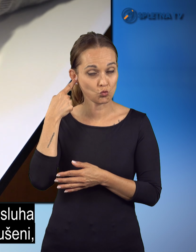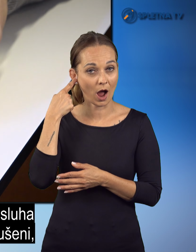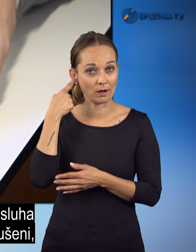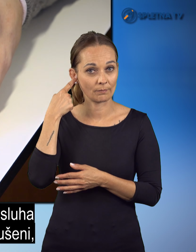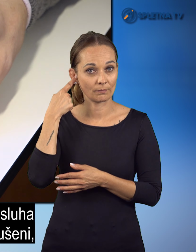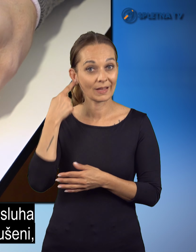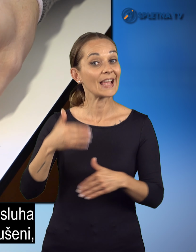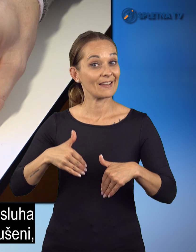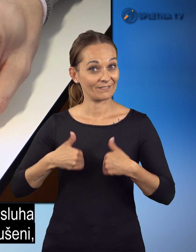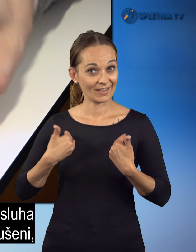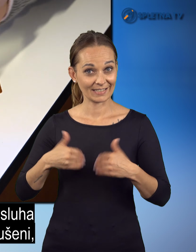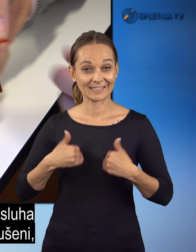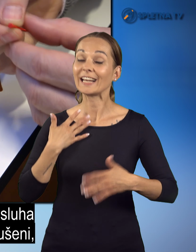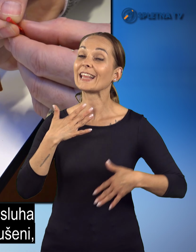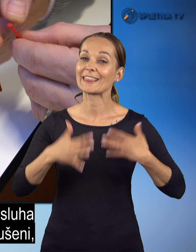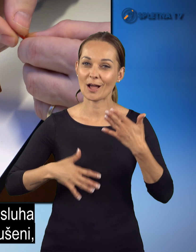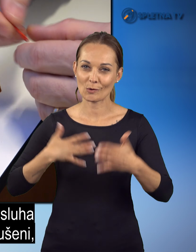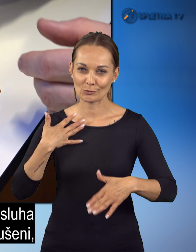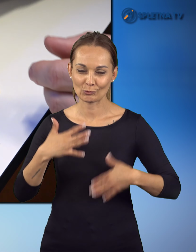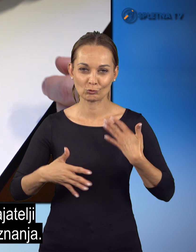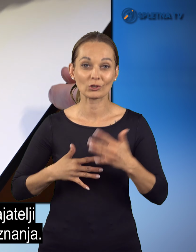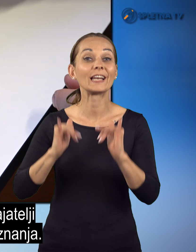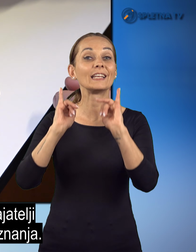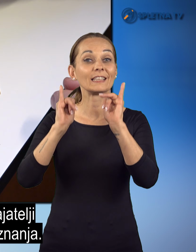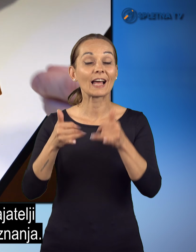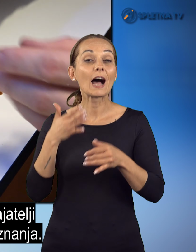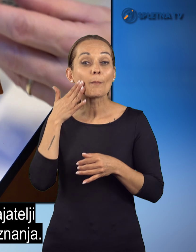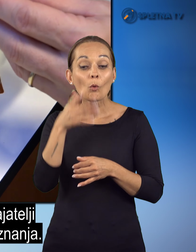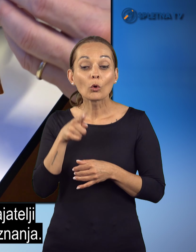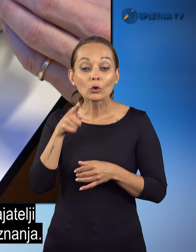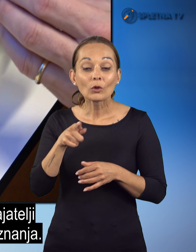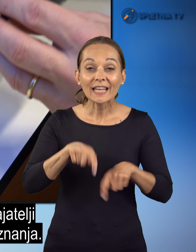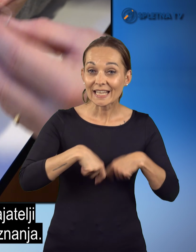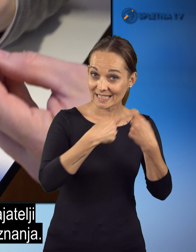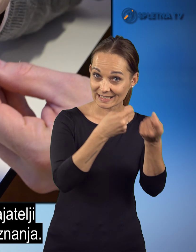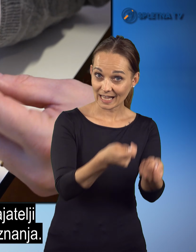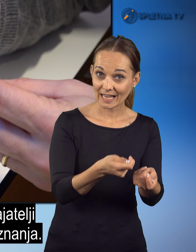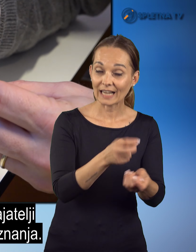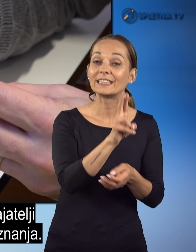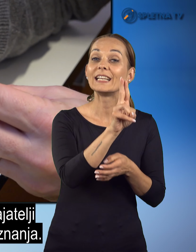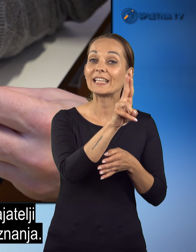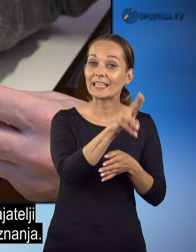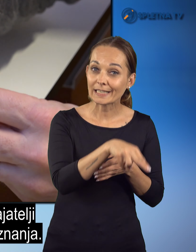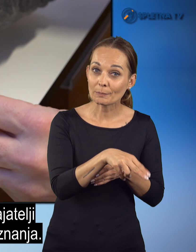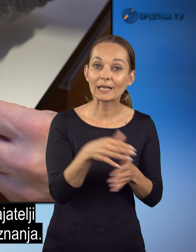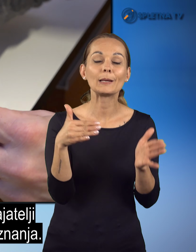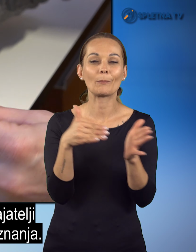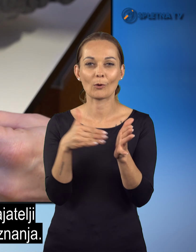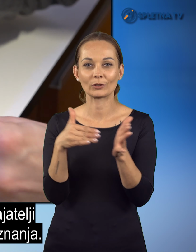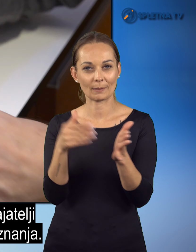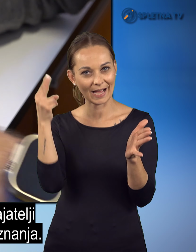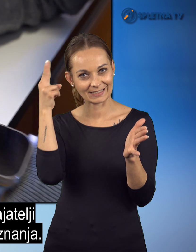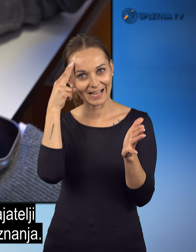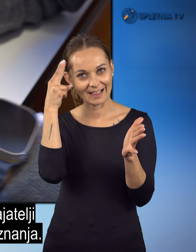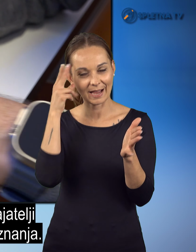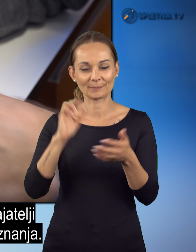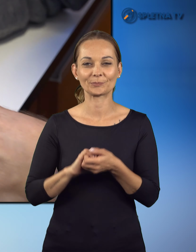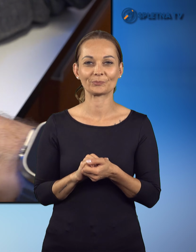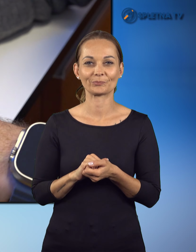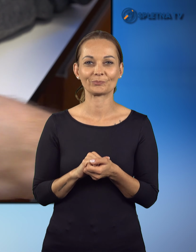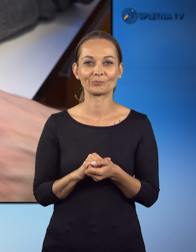sluha veseli in navdušeni, da bodo ti izdajatelji imeli potrebna